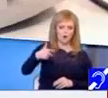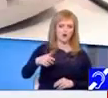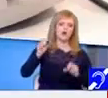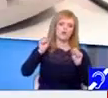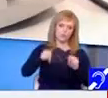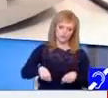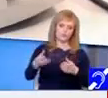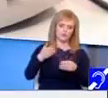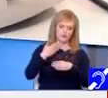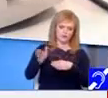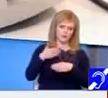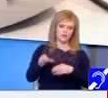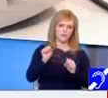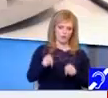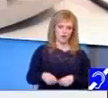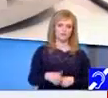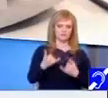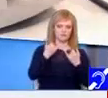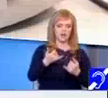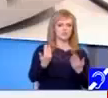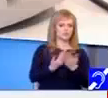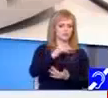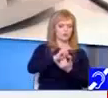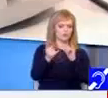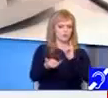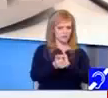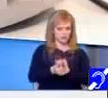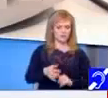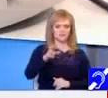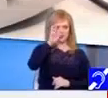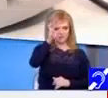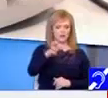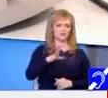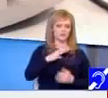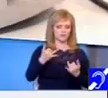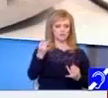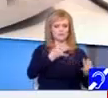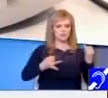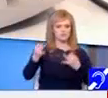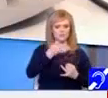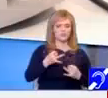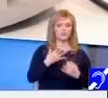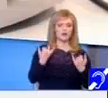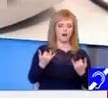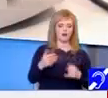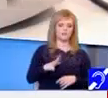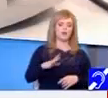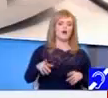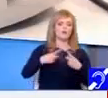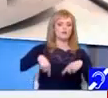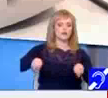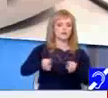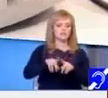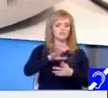de asigurare la un clic distanță. Noile condiții de obținere a garanțiilor de stat au fost discutate în cadrul unui atelier de lucru inițiat de